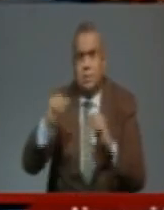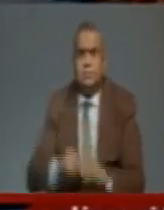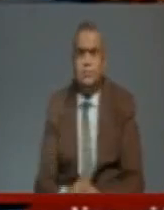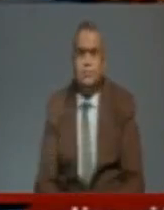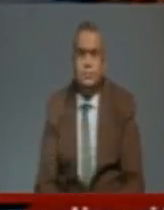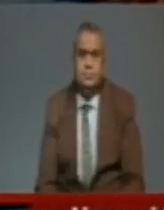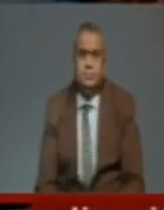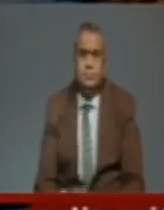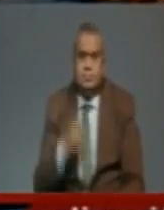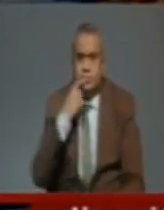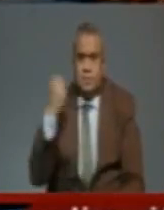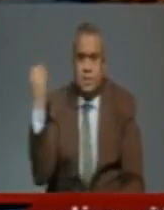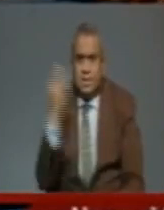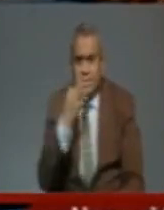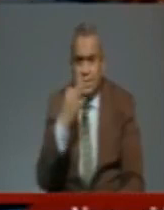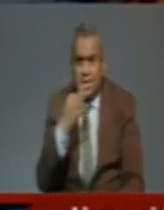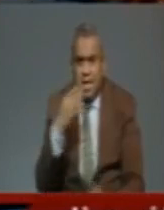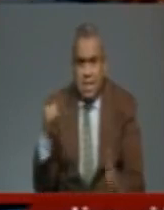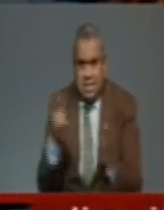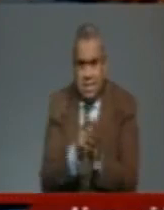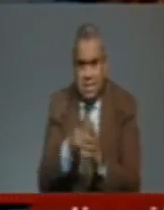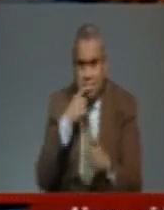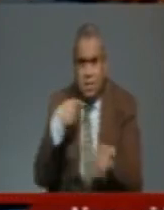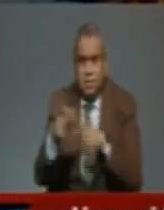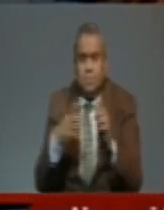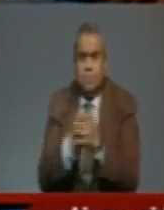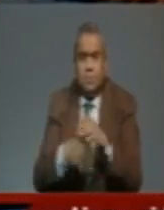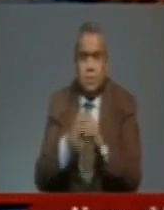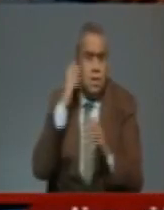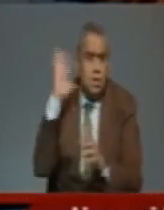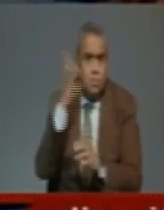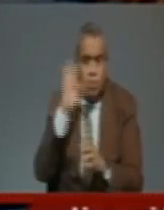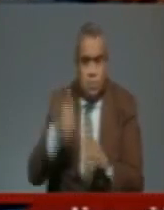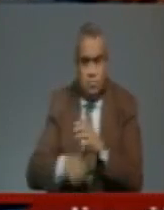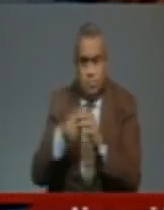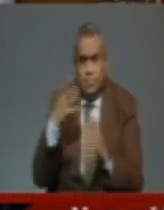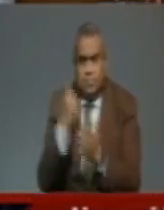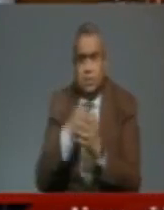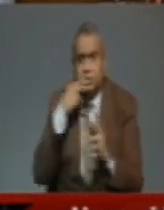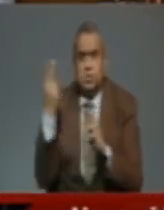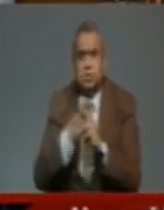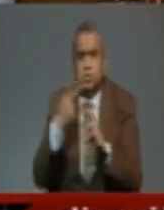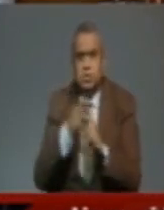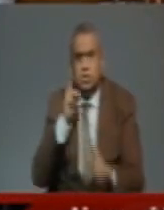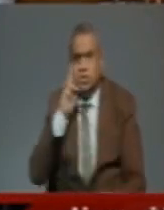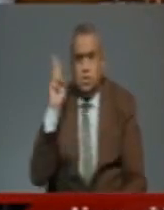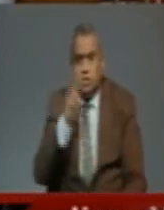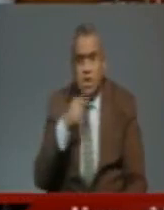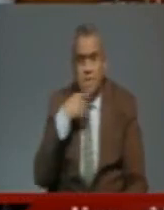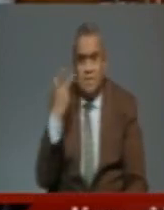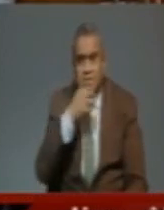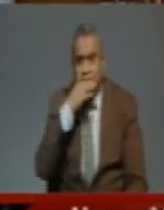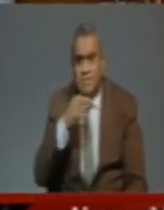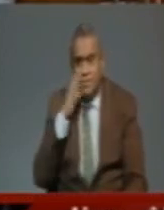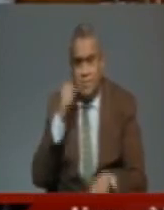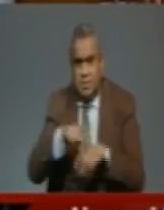الممر الثالث يا فندم اللوجيستي، وهو ممر مهم جدا. الناس بره يا فندم شايفيننا أكتر ما احنا شايفين نفسنا. هنا شركة